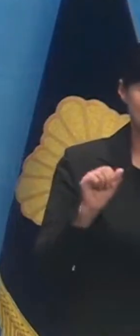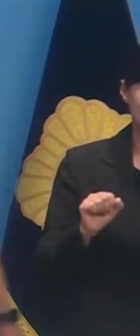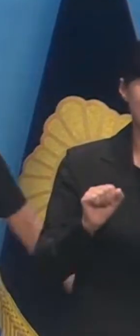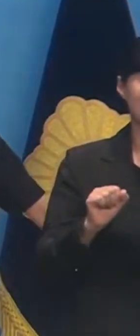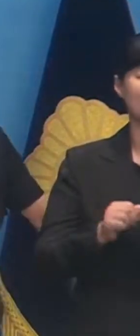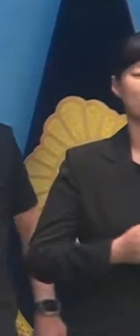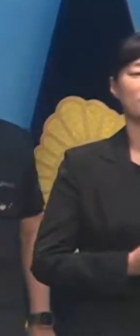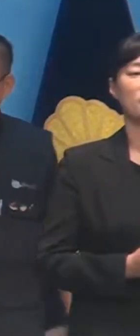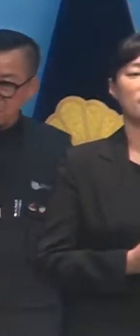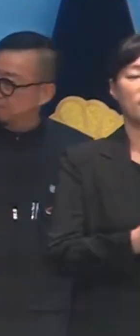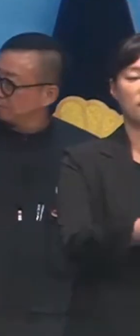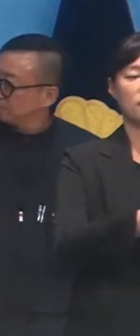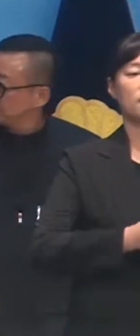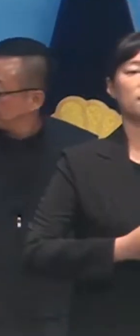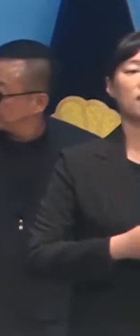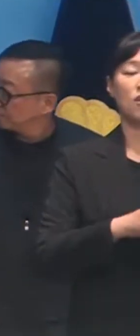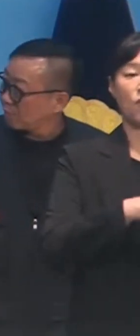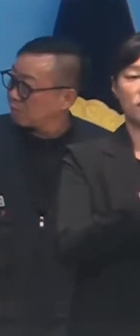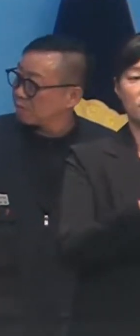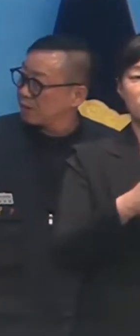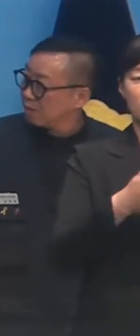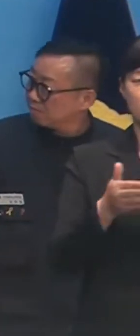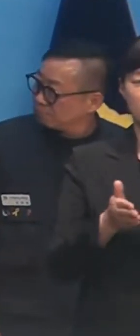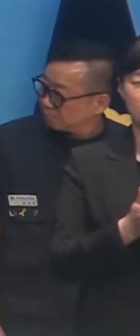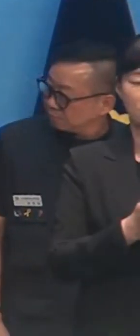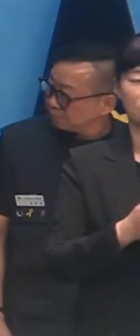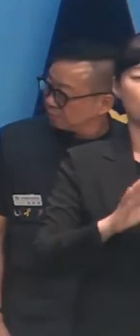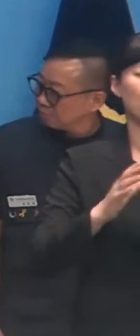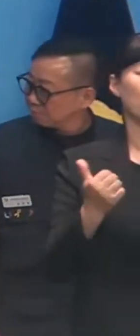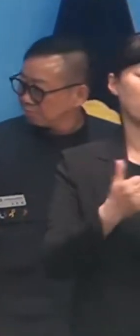안녕하세요. 조국혁 진남 국회의원 신장식입니다.